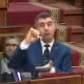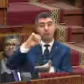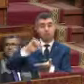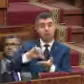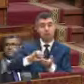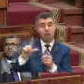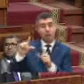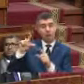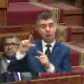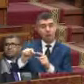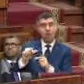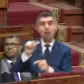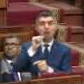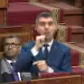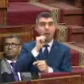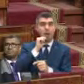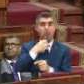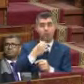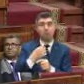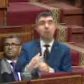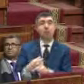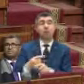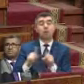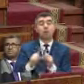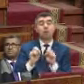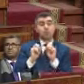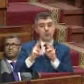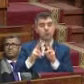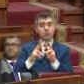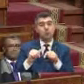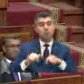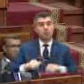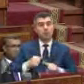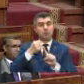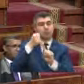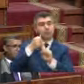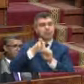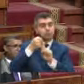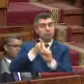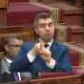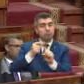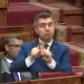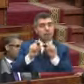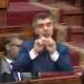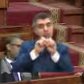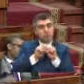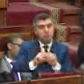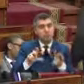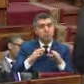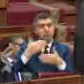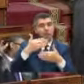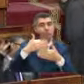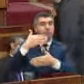السيد الوزير، ونحن نثق في قدرتكم على هذا، تسريع وتيرة إنجاز قنوات مد مدينة مكناس وفاس بالماء الصالح